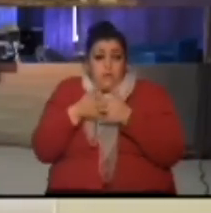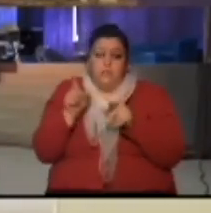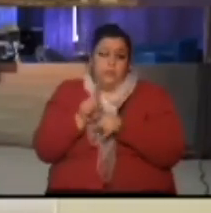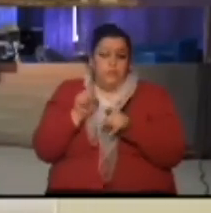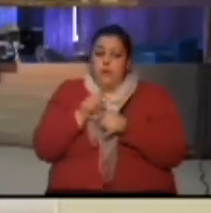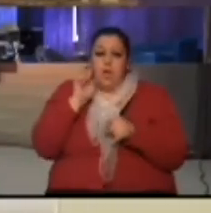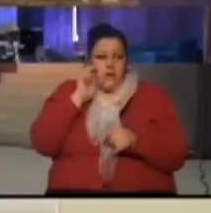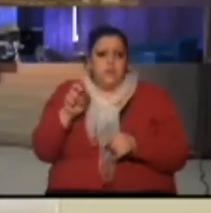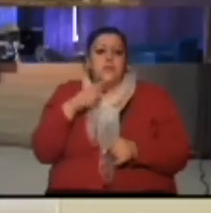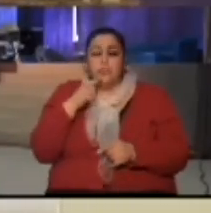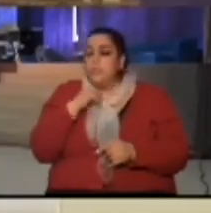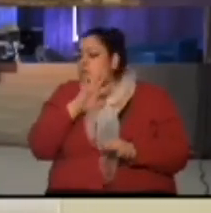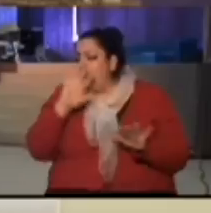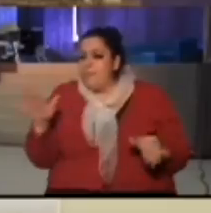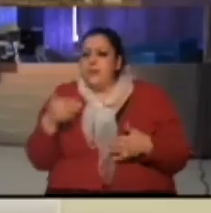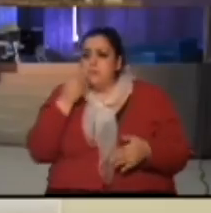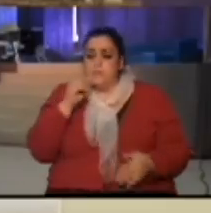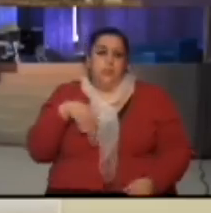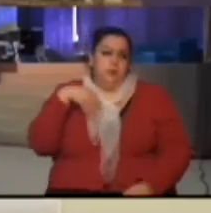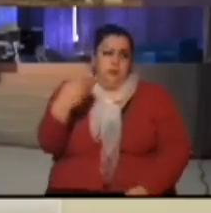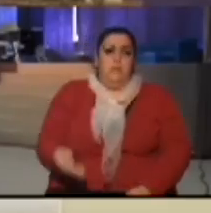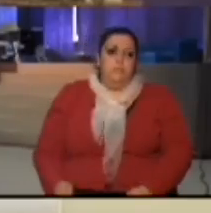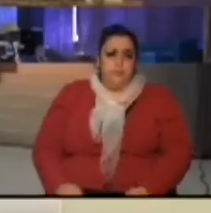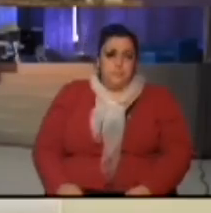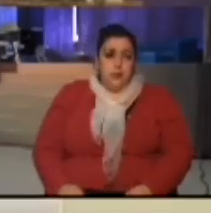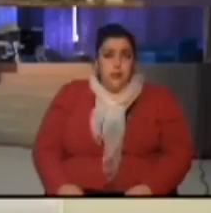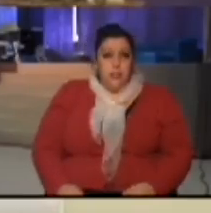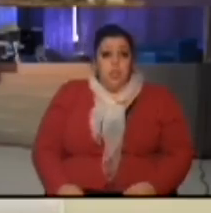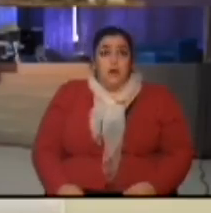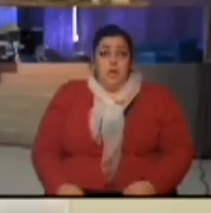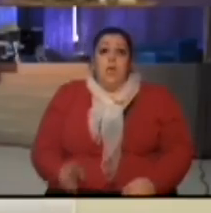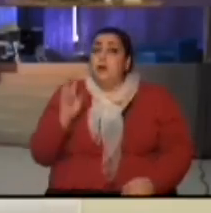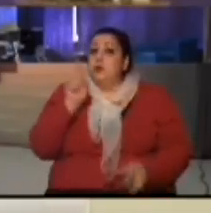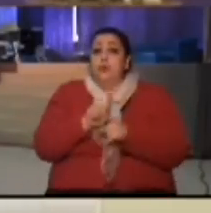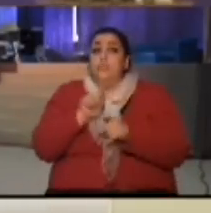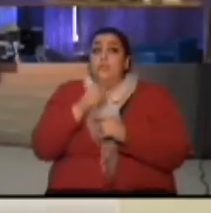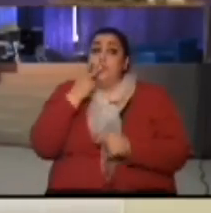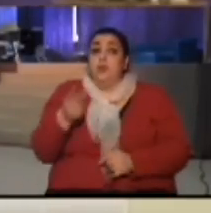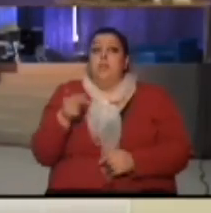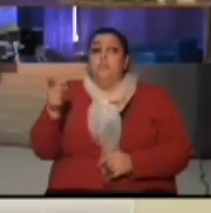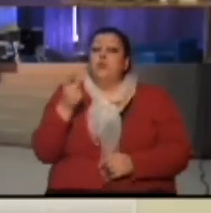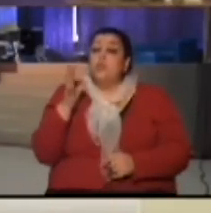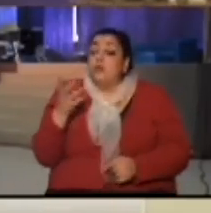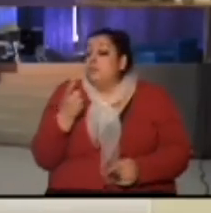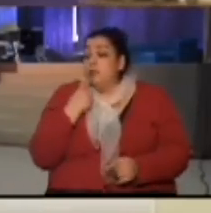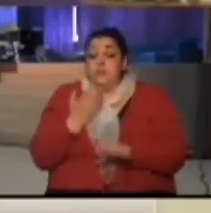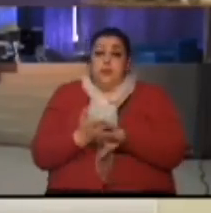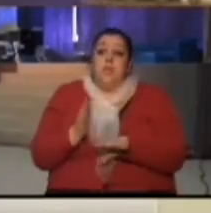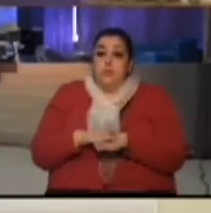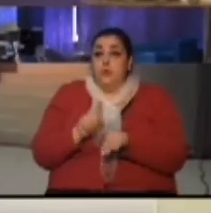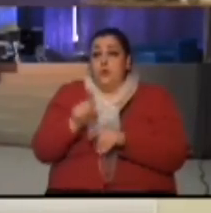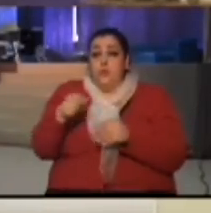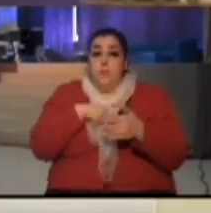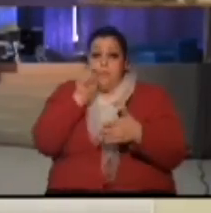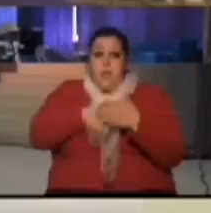զորությունը, ինքը փակ դռներից ներս է մտնելու, ինքը փակ դռներից ներս է մտնելու, որքան էլ դու փակել